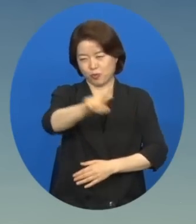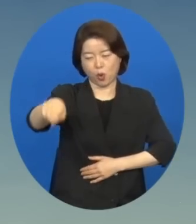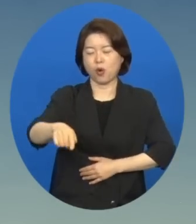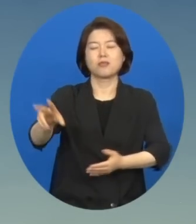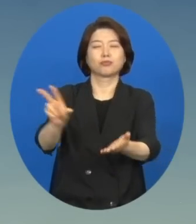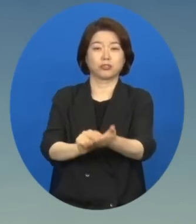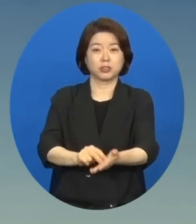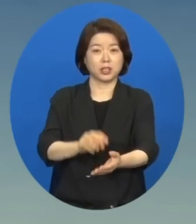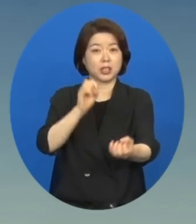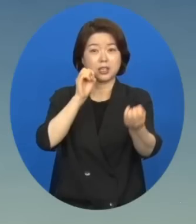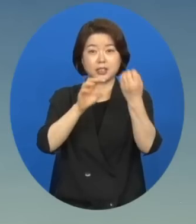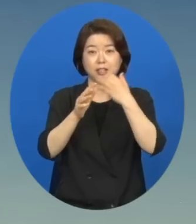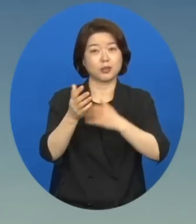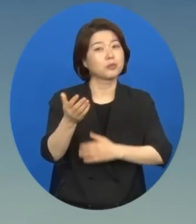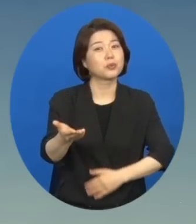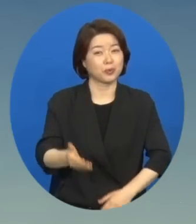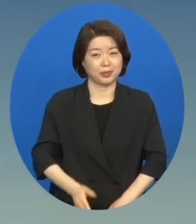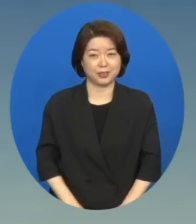그렇게 대답을 했었어요.